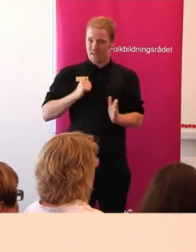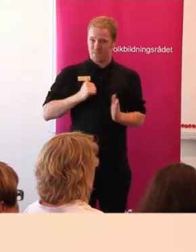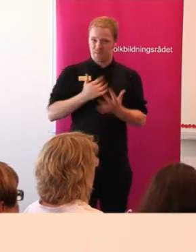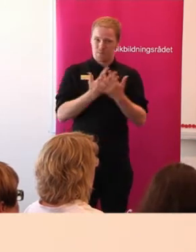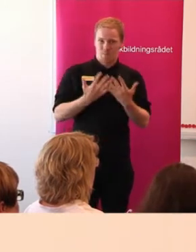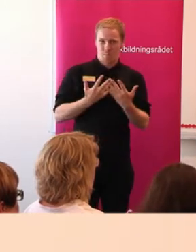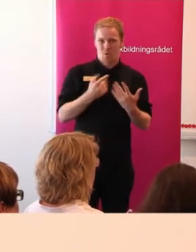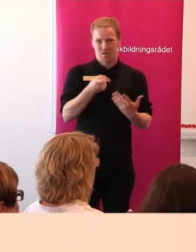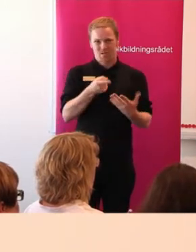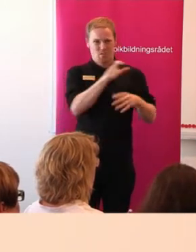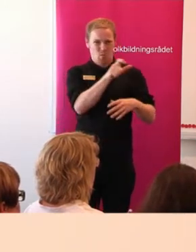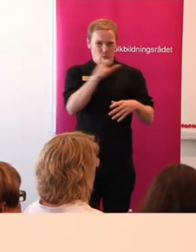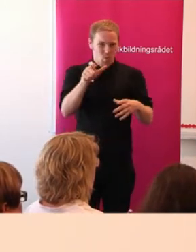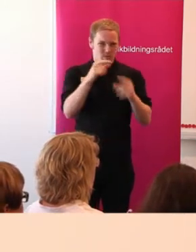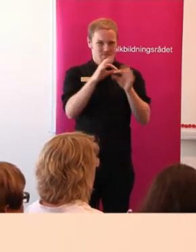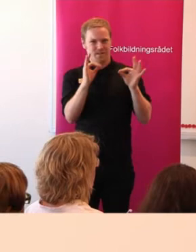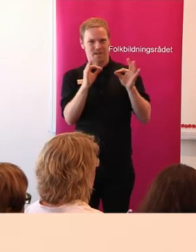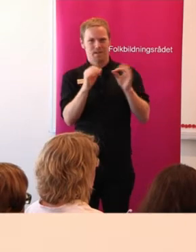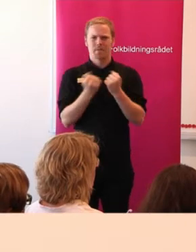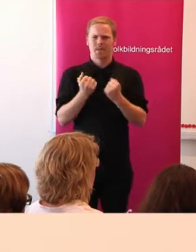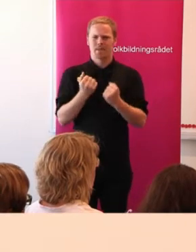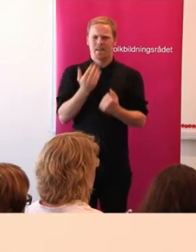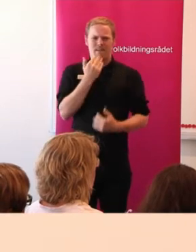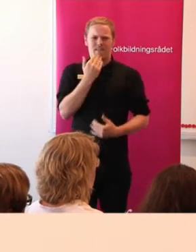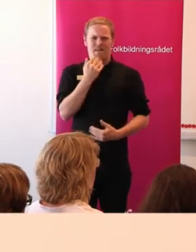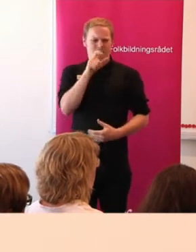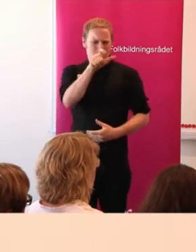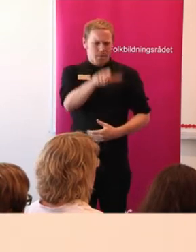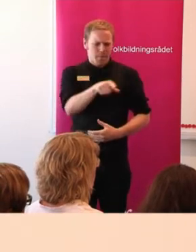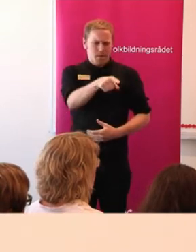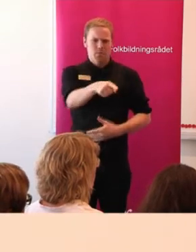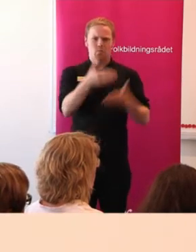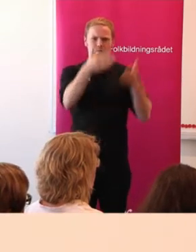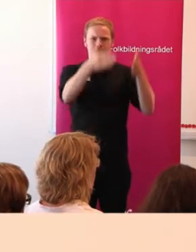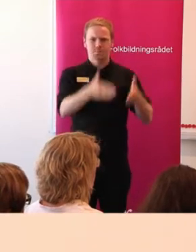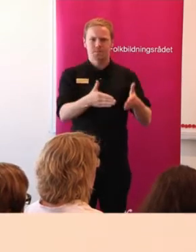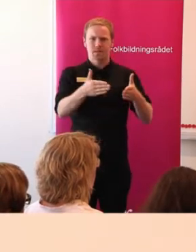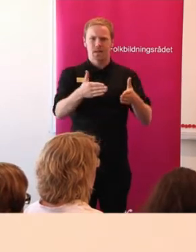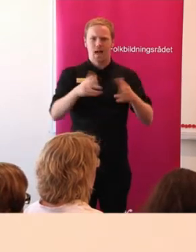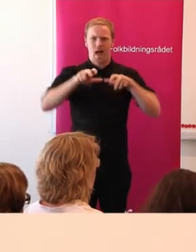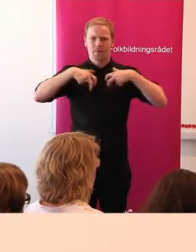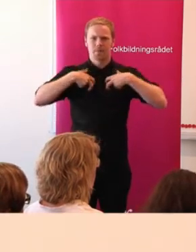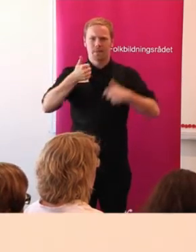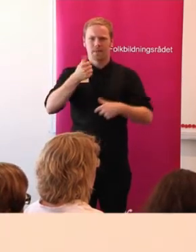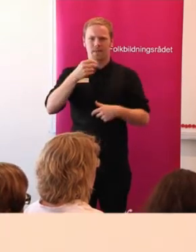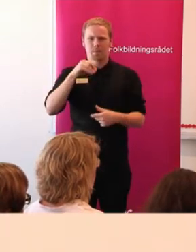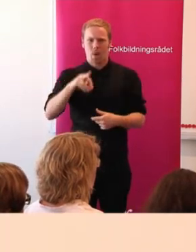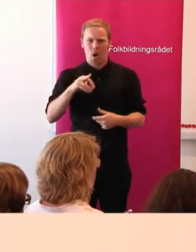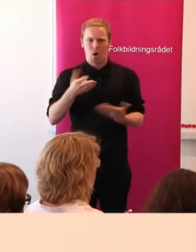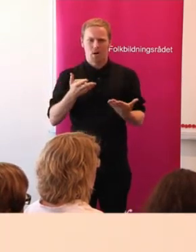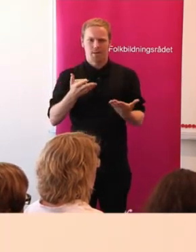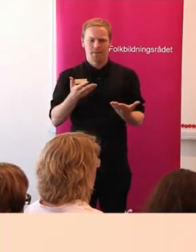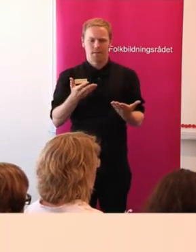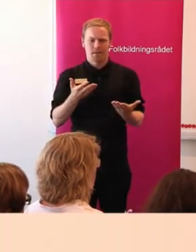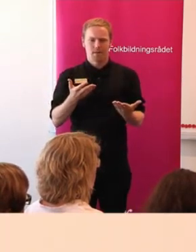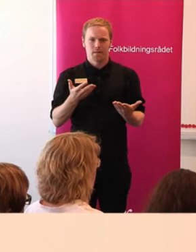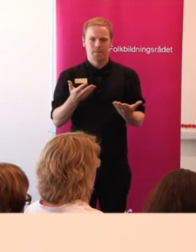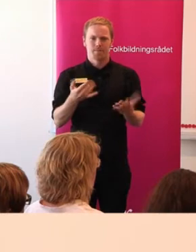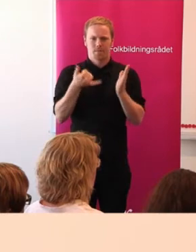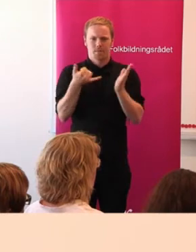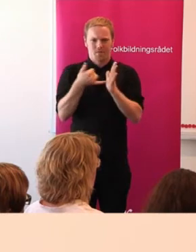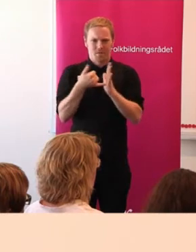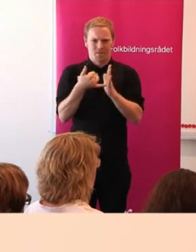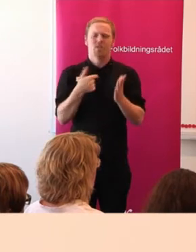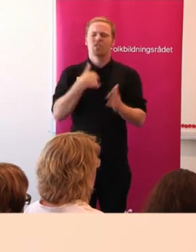är en anställningsbar människa? Alltså vad har man kommit då? Alltså jag tror att det handlar om att